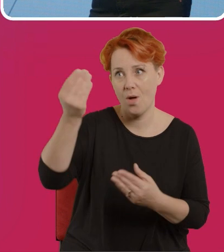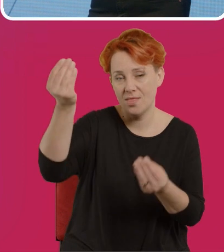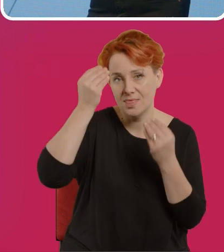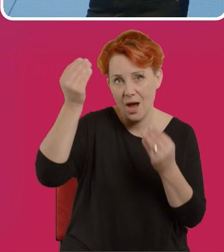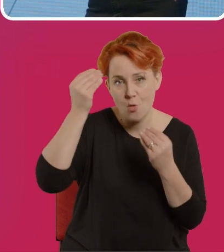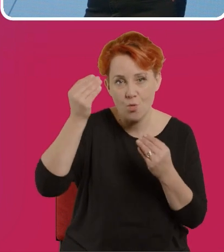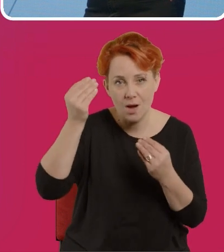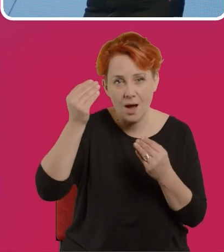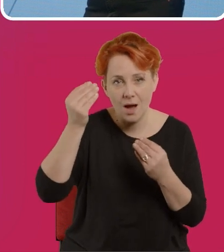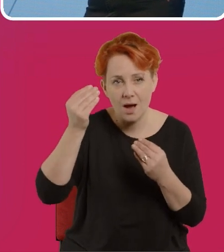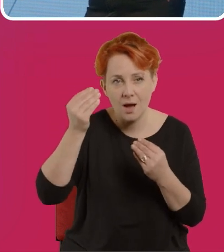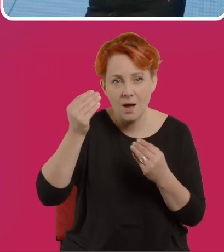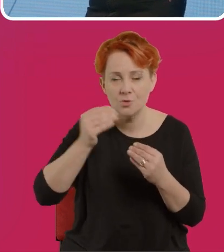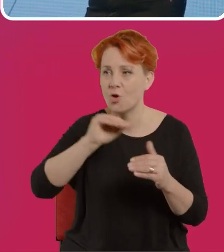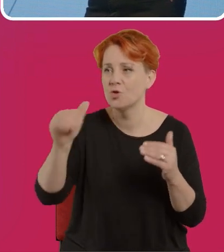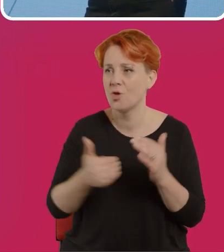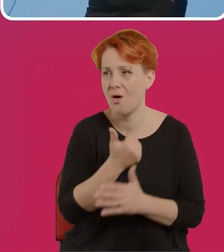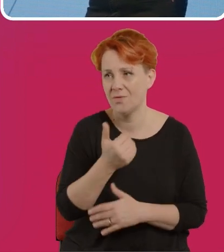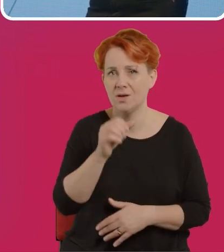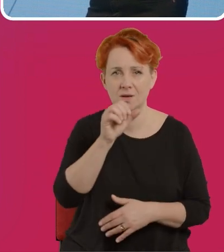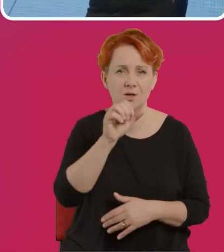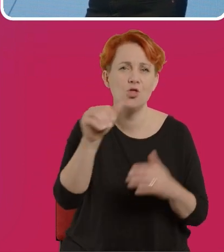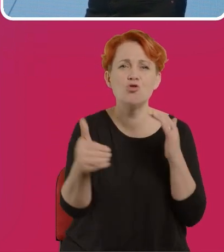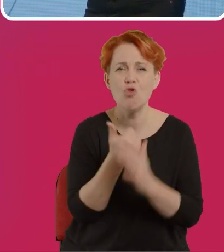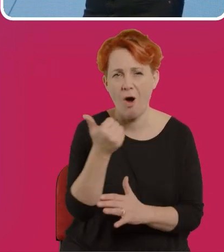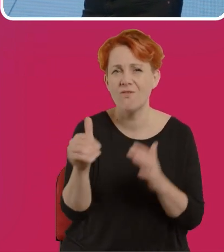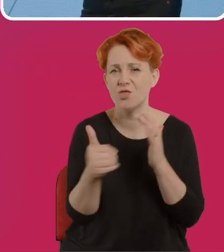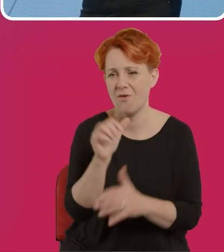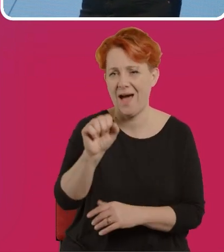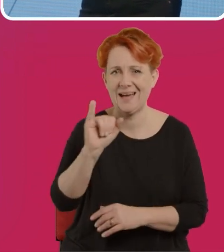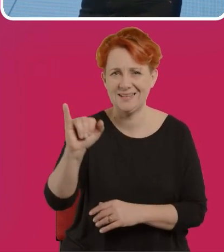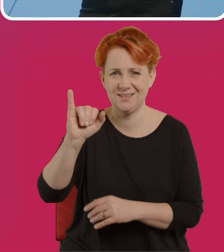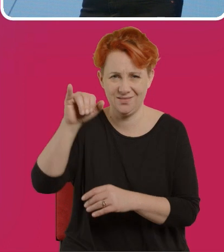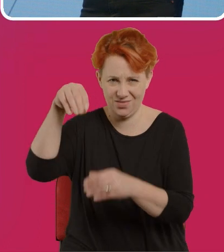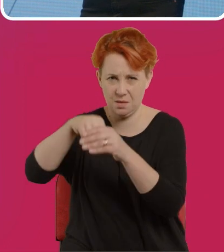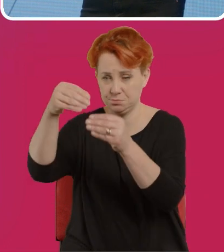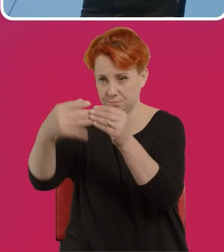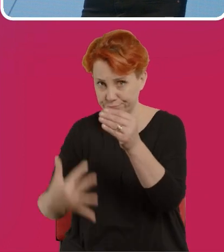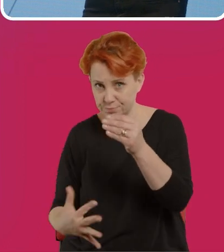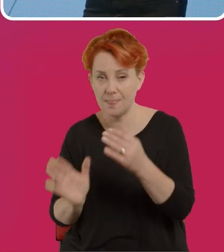z AI-em kilku nowych rzeczy i dając background